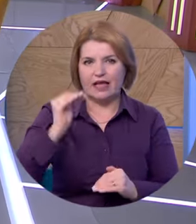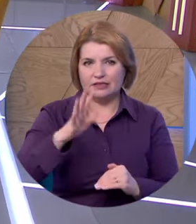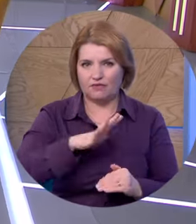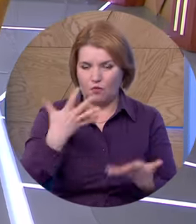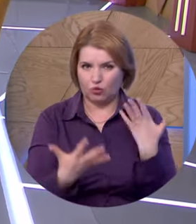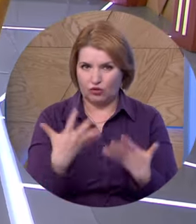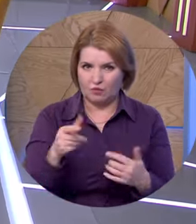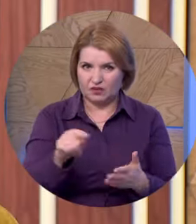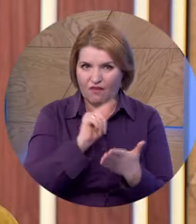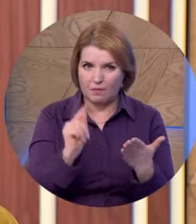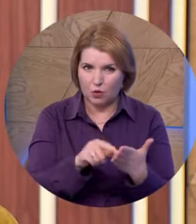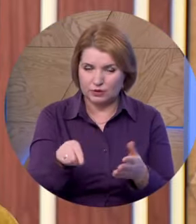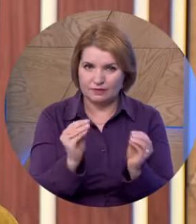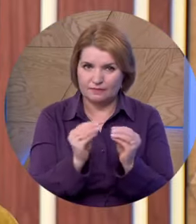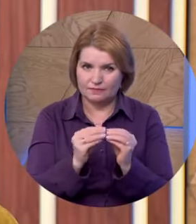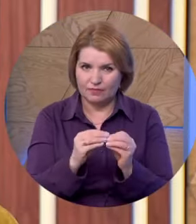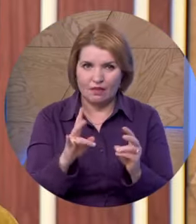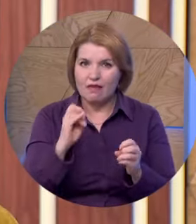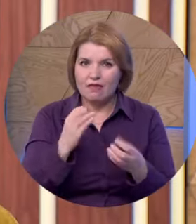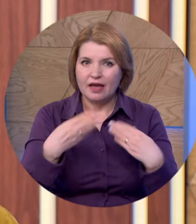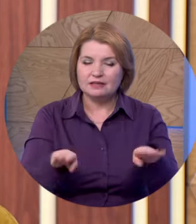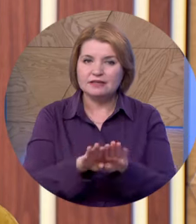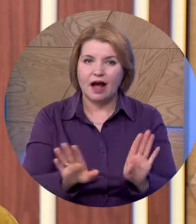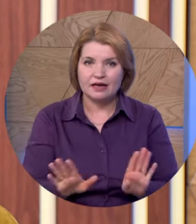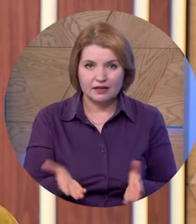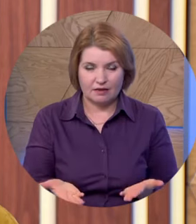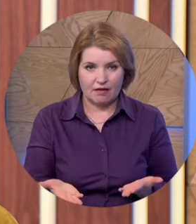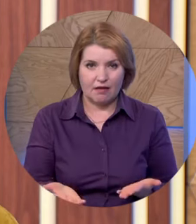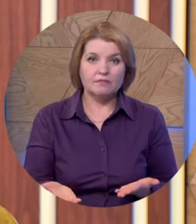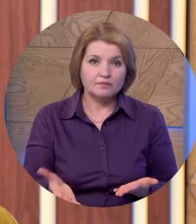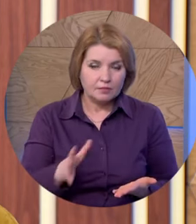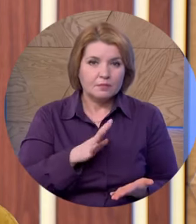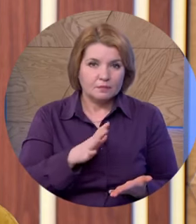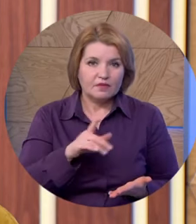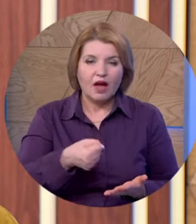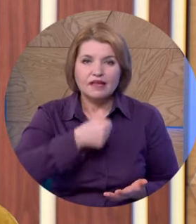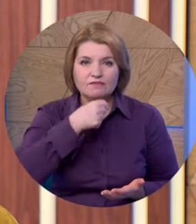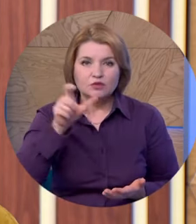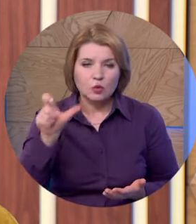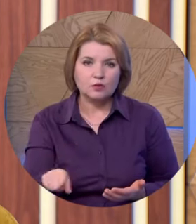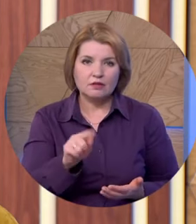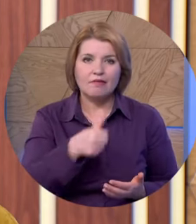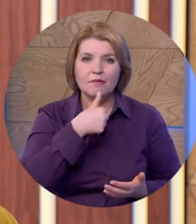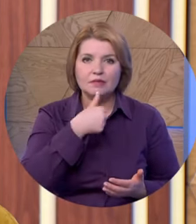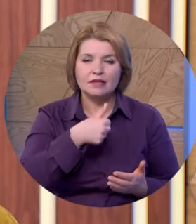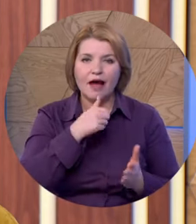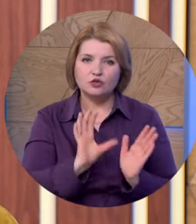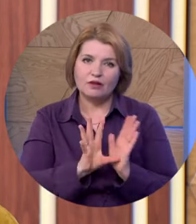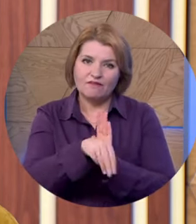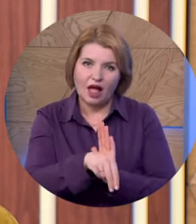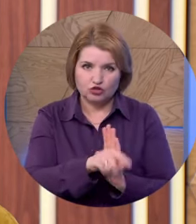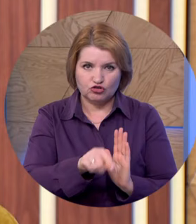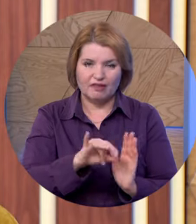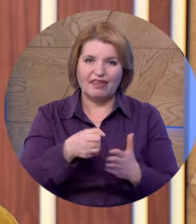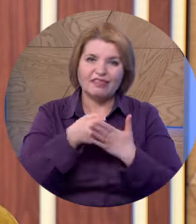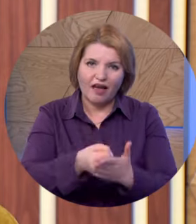вот часто же говорят про нереализованные амбиции у взрослых, которые они пытаются вложить и настоять, и давить на своих детей. Вот это, наверное,